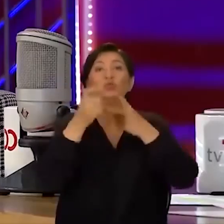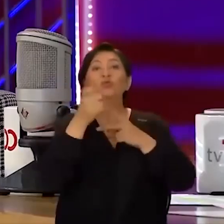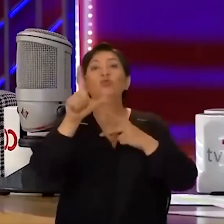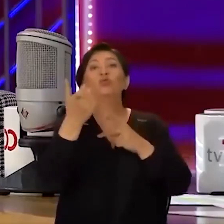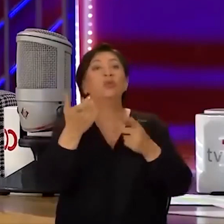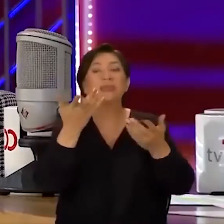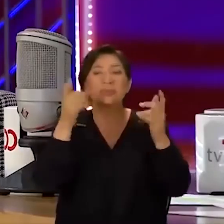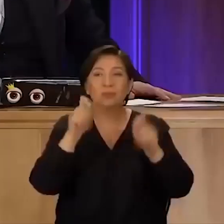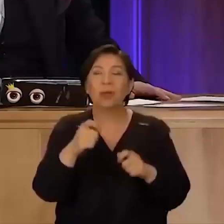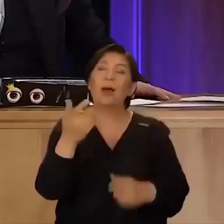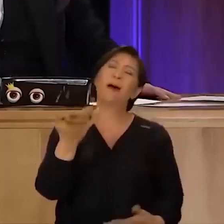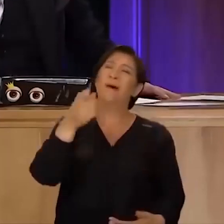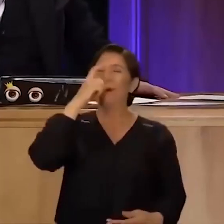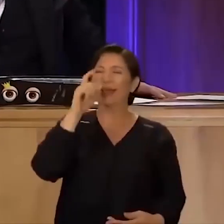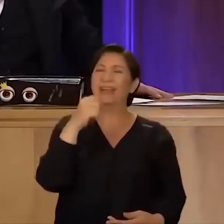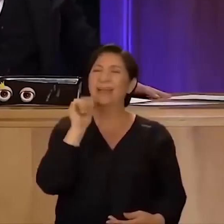sularla kültür